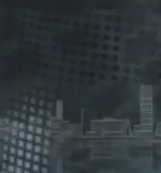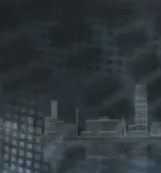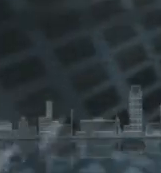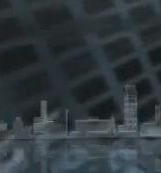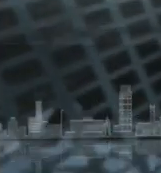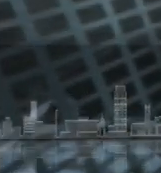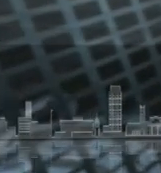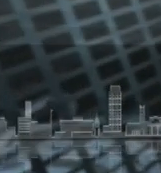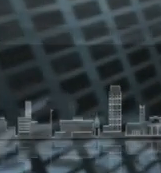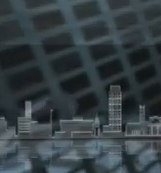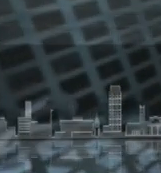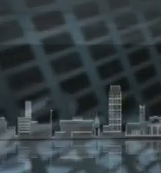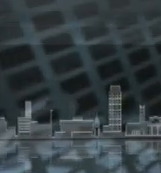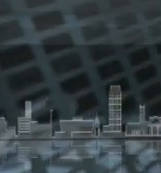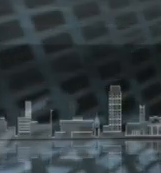Дякую.